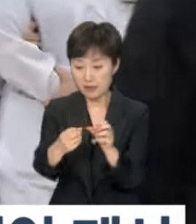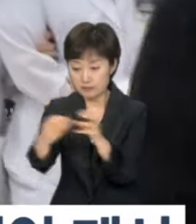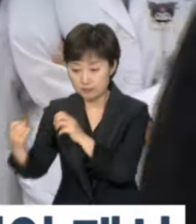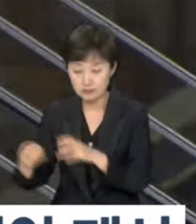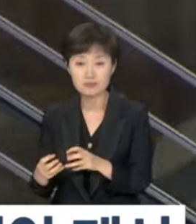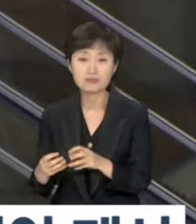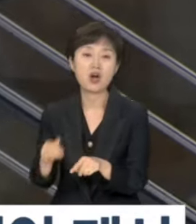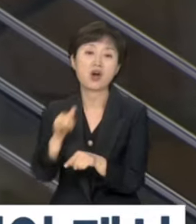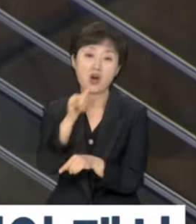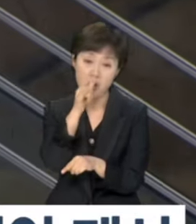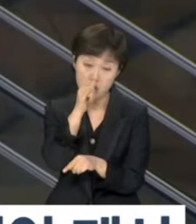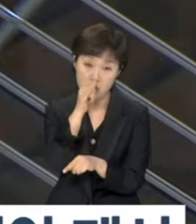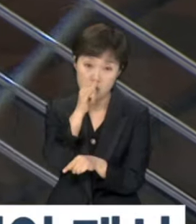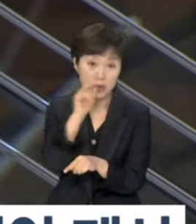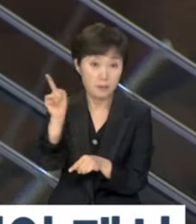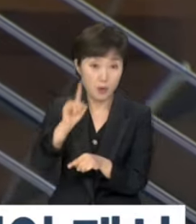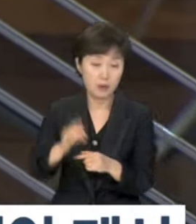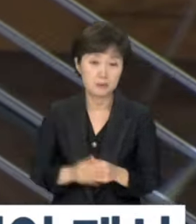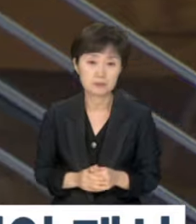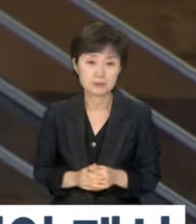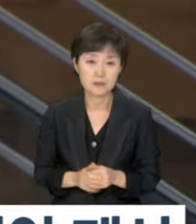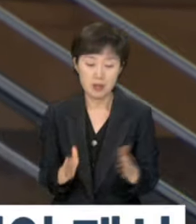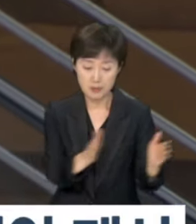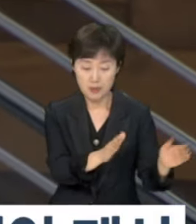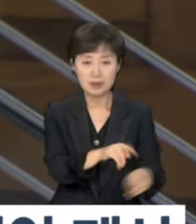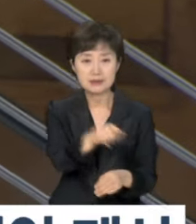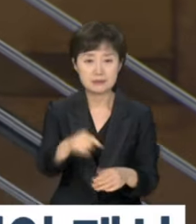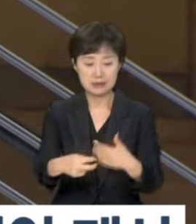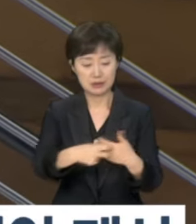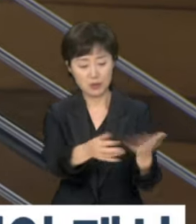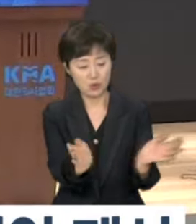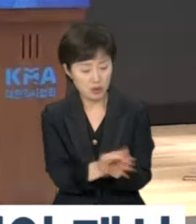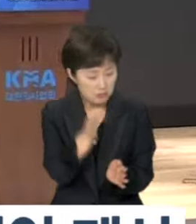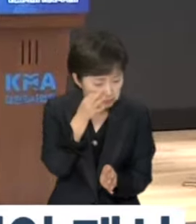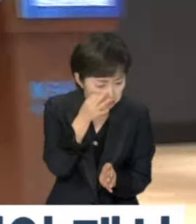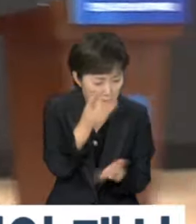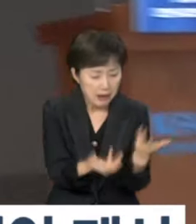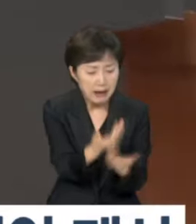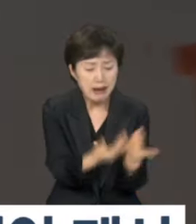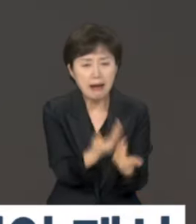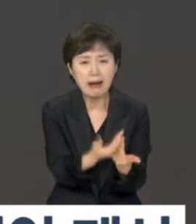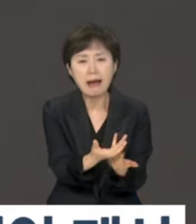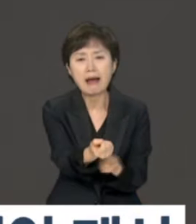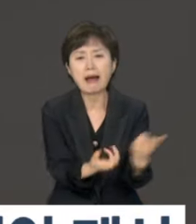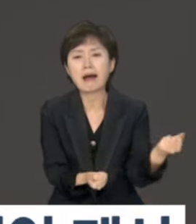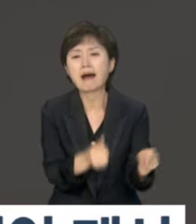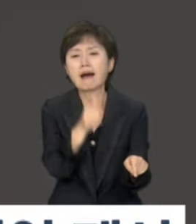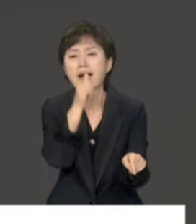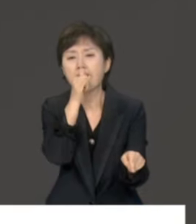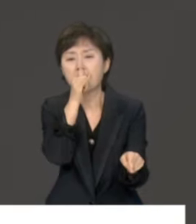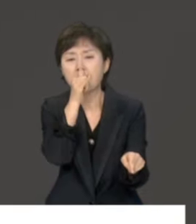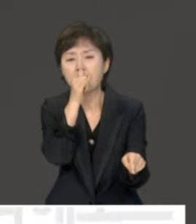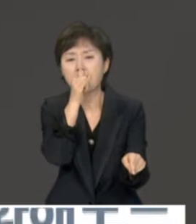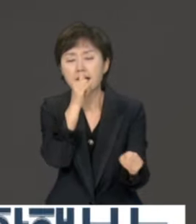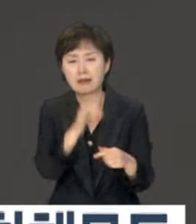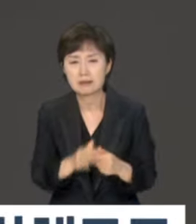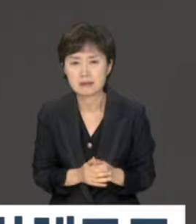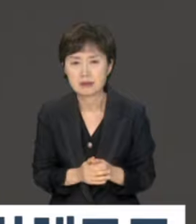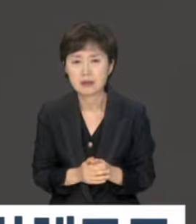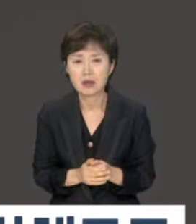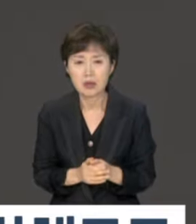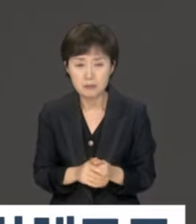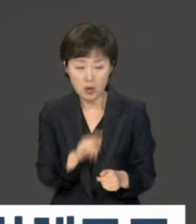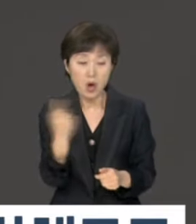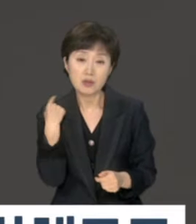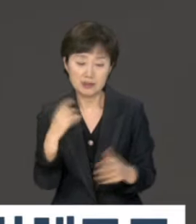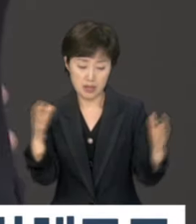토론회도 이어가겠다고 밝혔습니다. 한편 내분 조짐을 보였던 의료계는 내부 갈등을 푸는 데 힘을 모았습니다. 어제